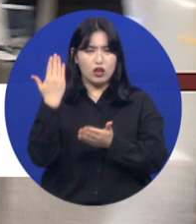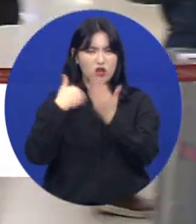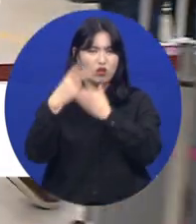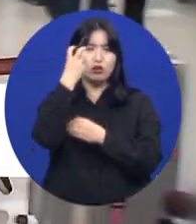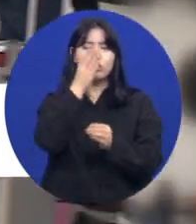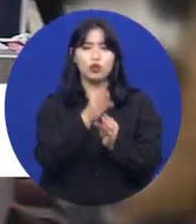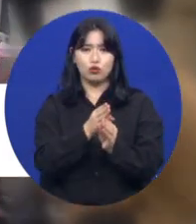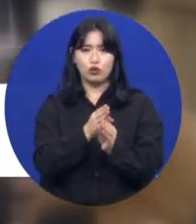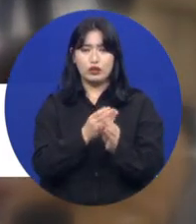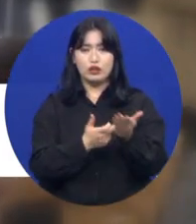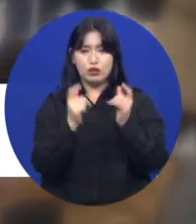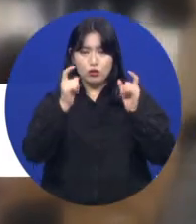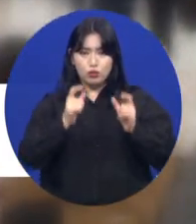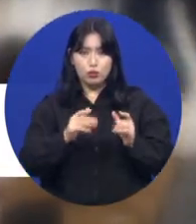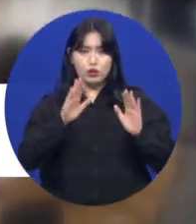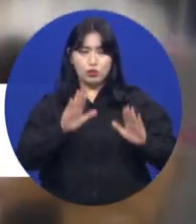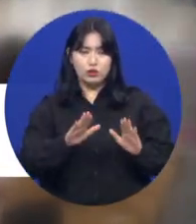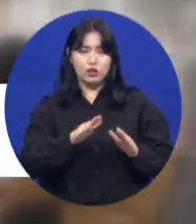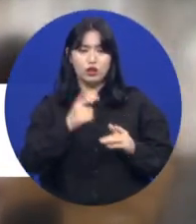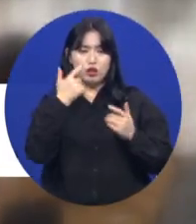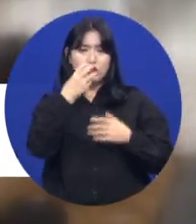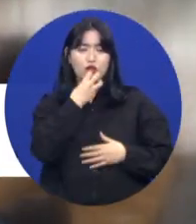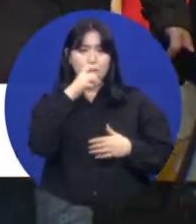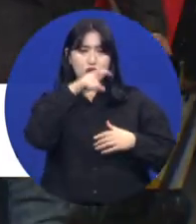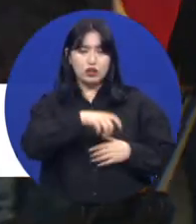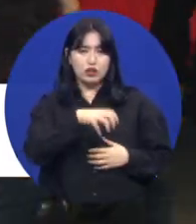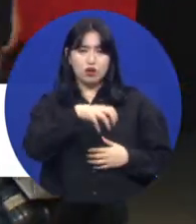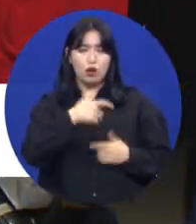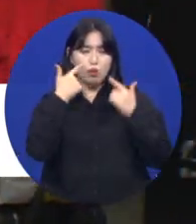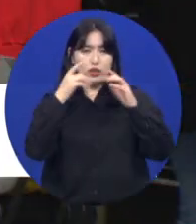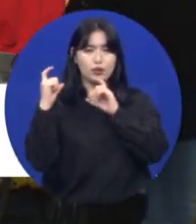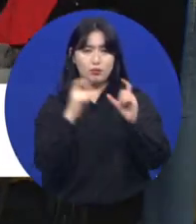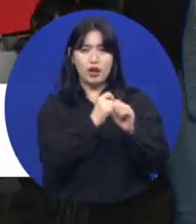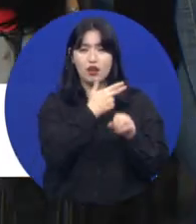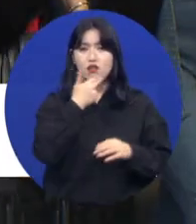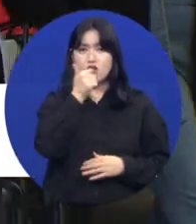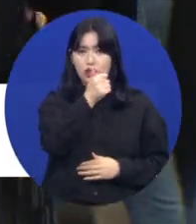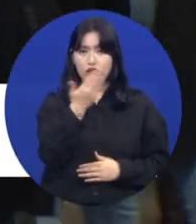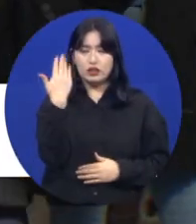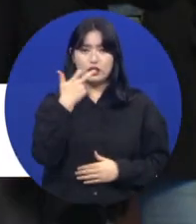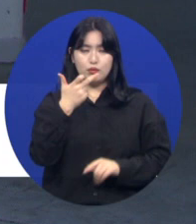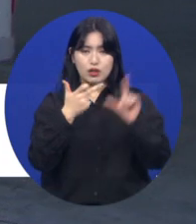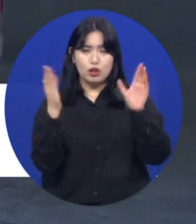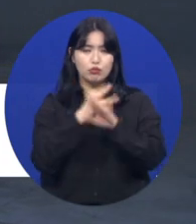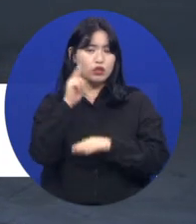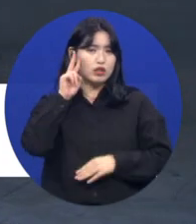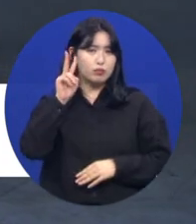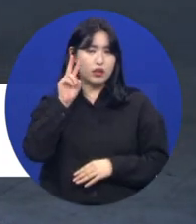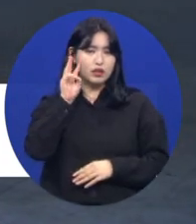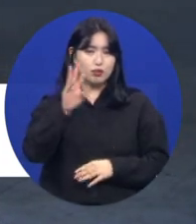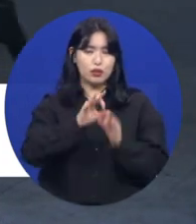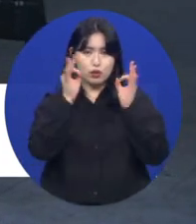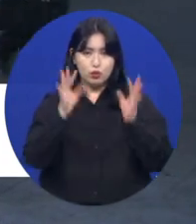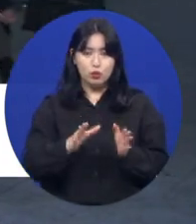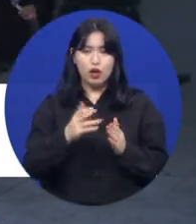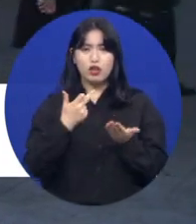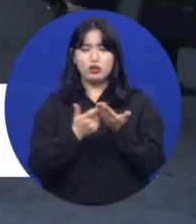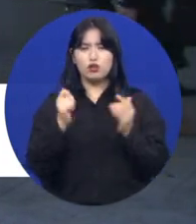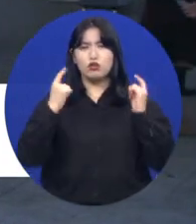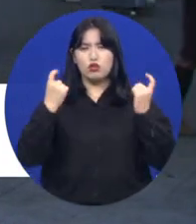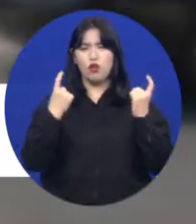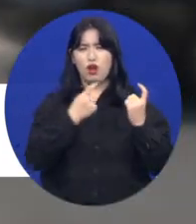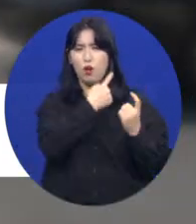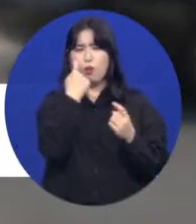나섰습니다. 제주도는 오늘 서울에서 확진 판정을 받은 A씨가 지난 17일부터 2박 3일 동안 제주를 여행한 것으로